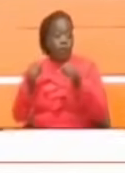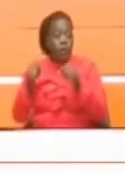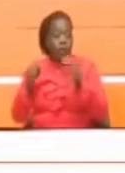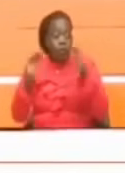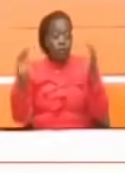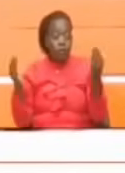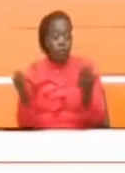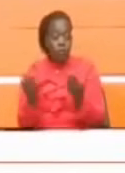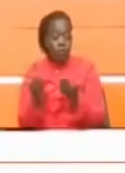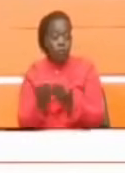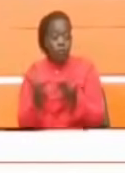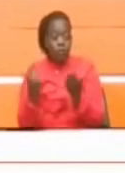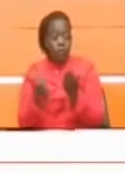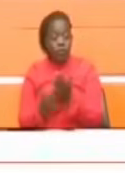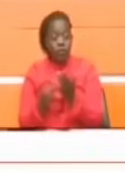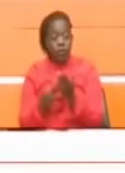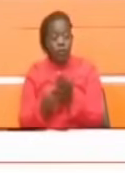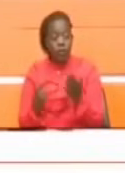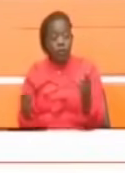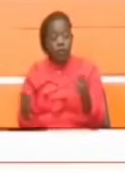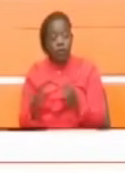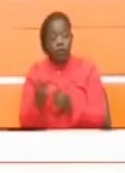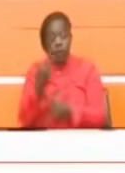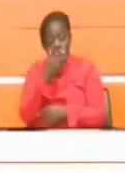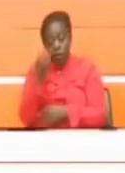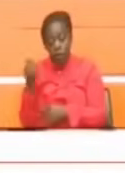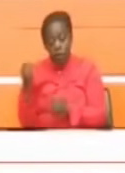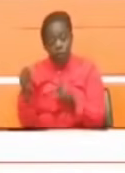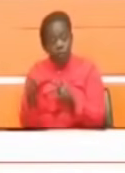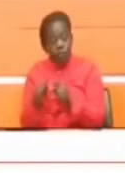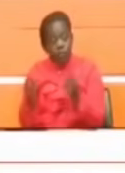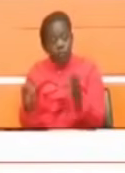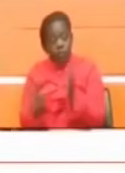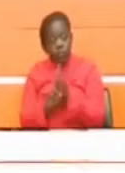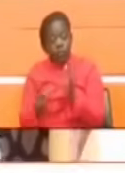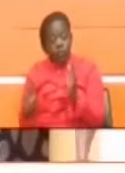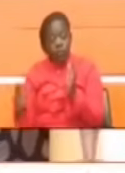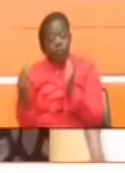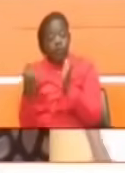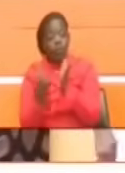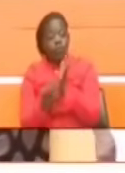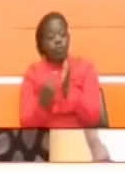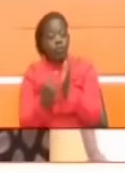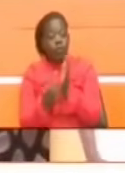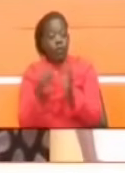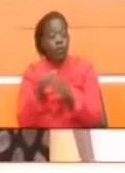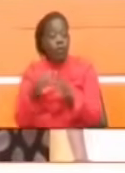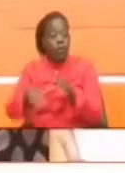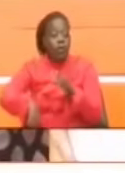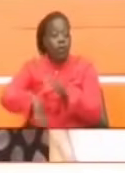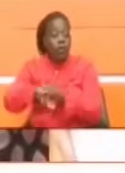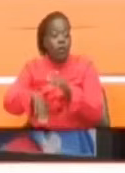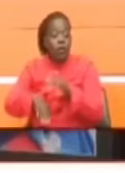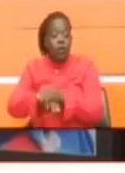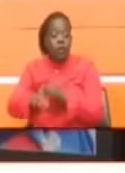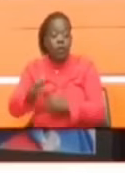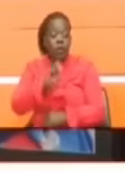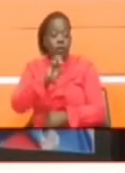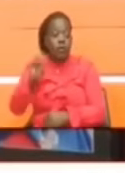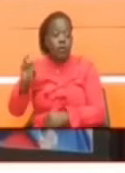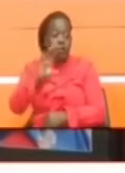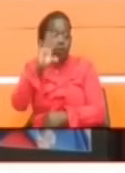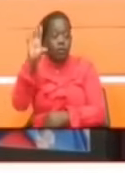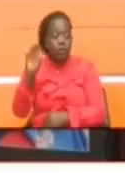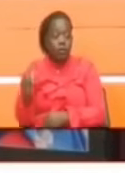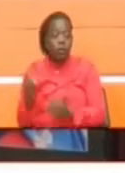ekyensi yonna ekya Uganda yonna era ffe twasinze era ffe tugenda okukiikirira Uganda mu mpiira gya East Africa.